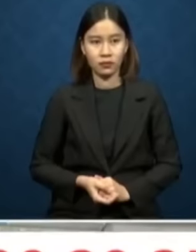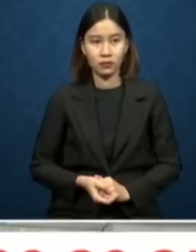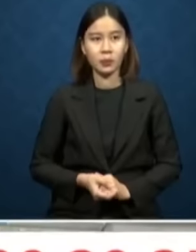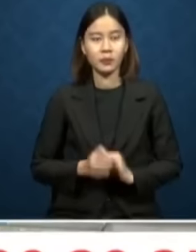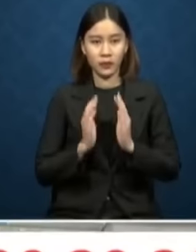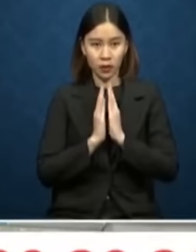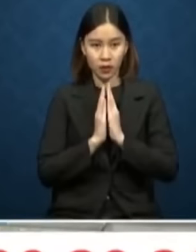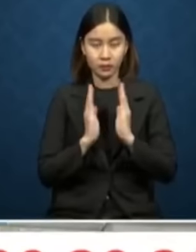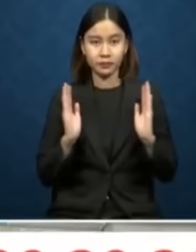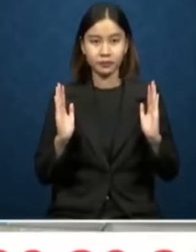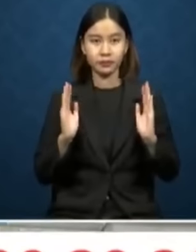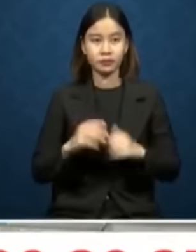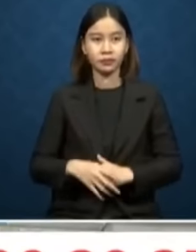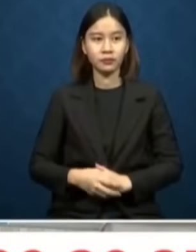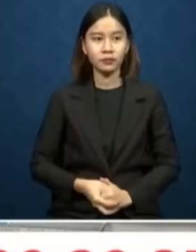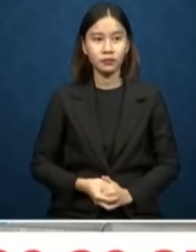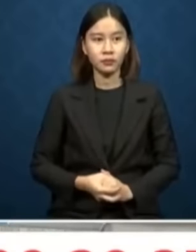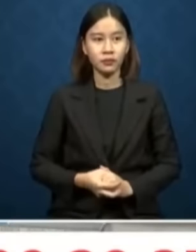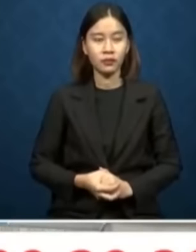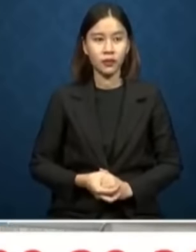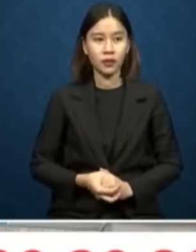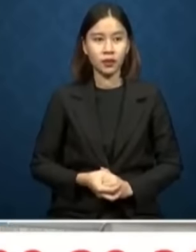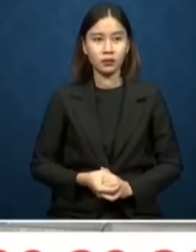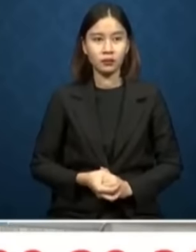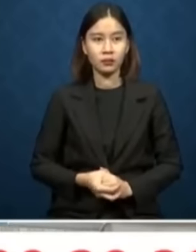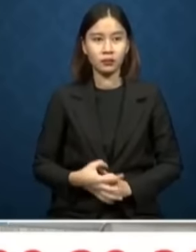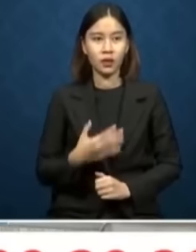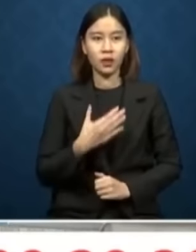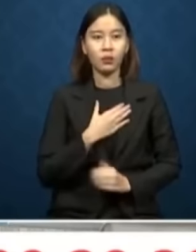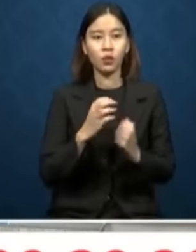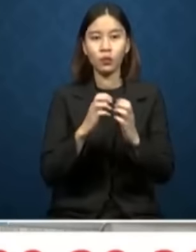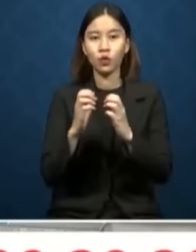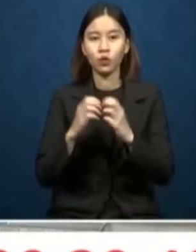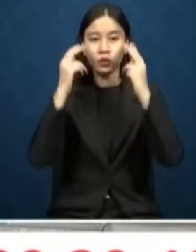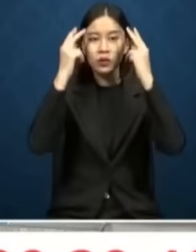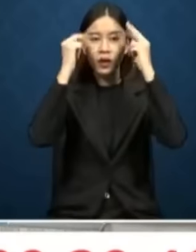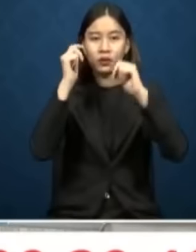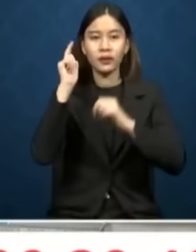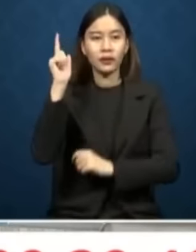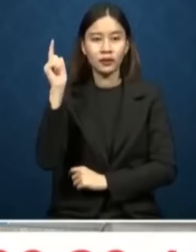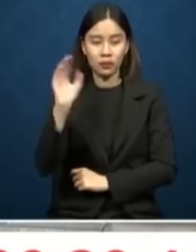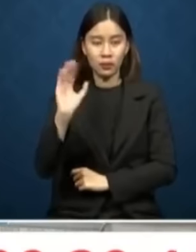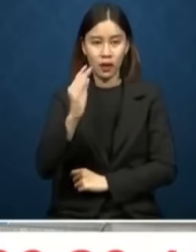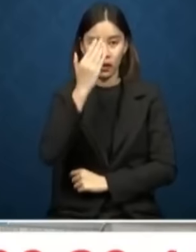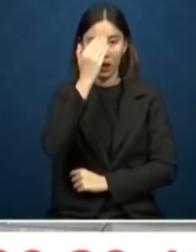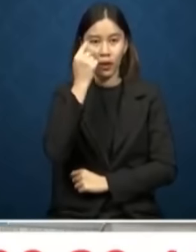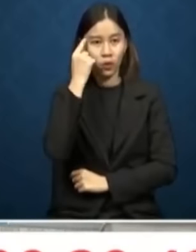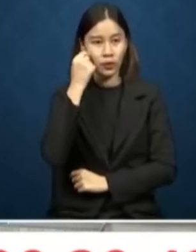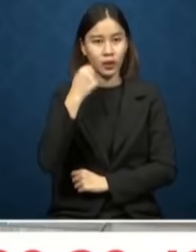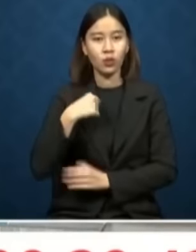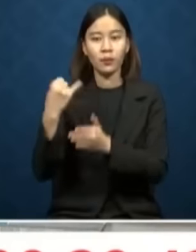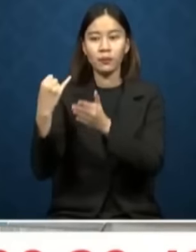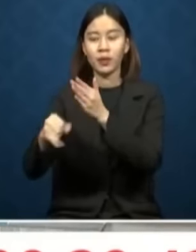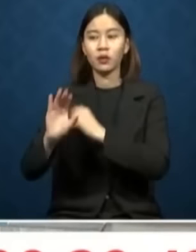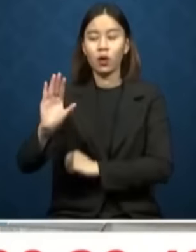ขอบคุณครับผมไม่ก้าวล่วงท่านอดีตนายกทักษิณเพราะผมคิดว่าไม่ใช่ความผิดท่